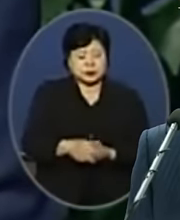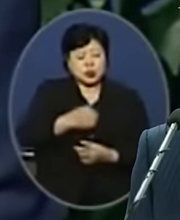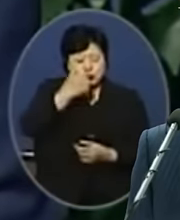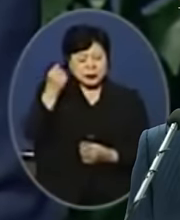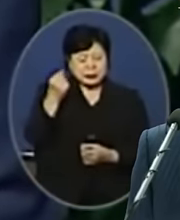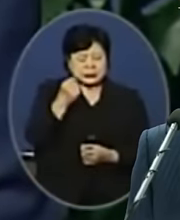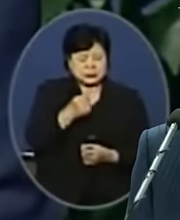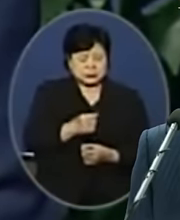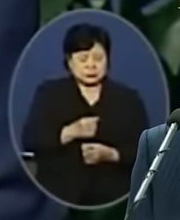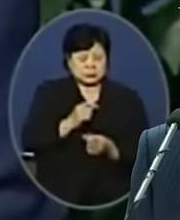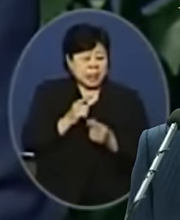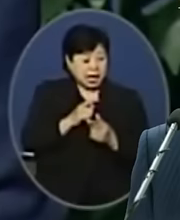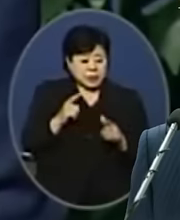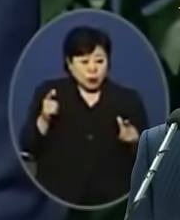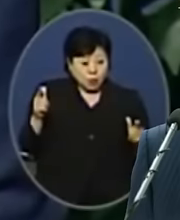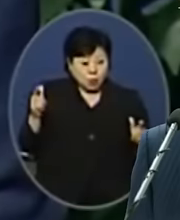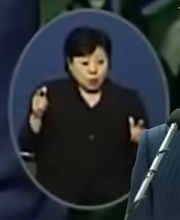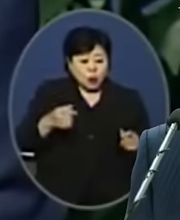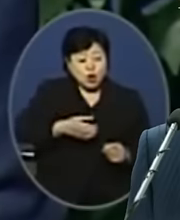꿈 같은 소리가 아니라